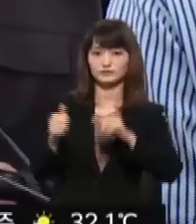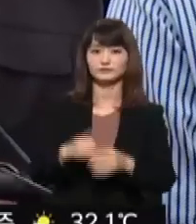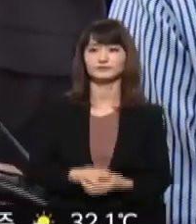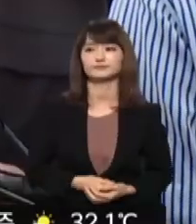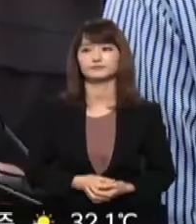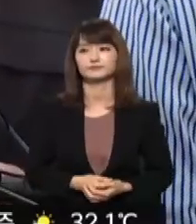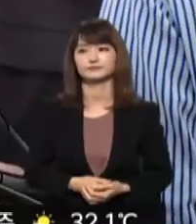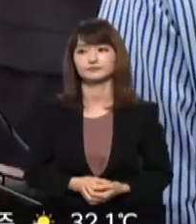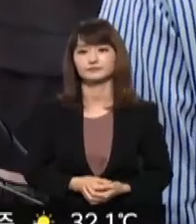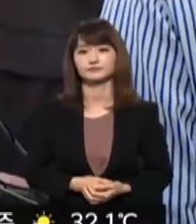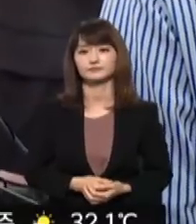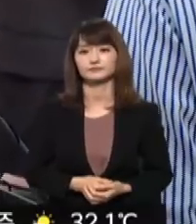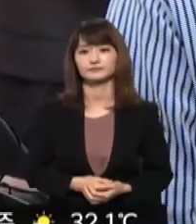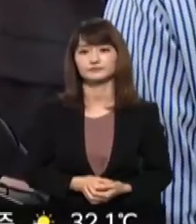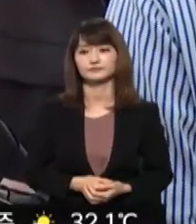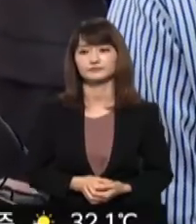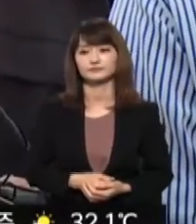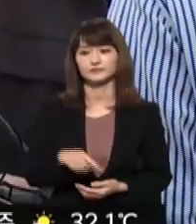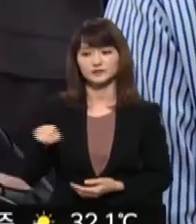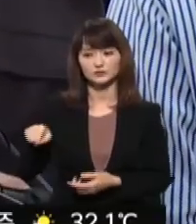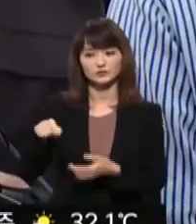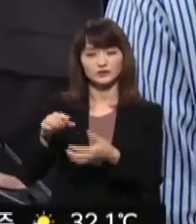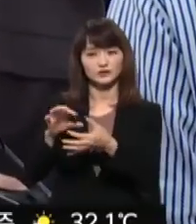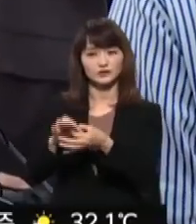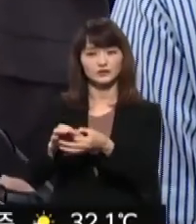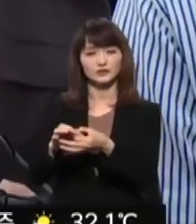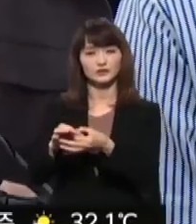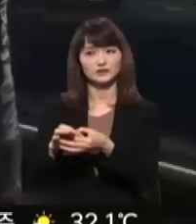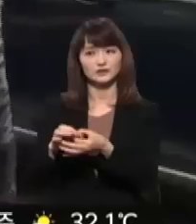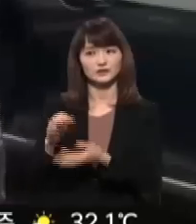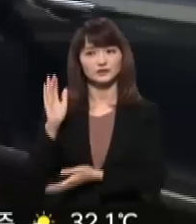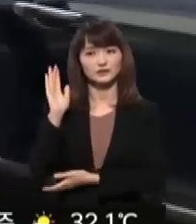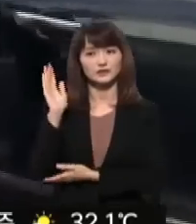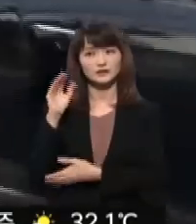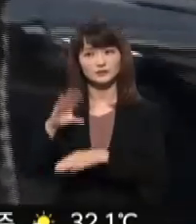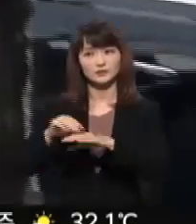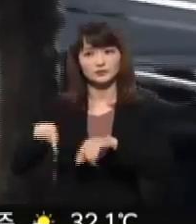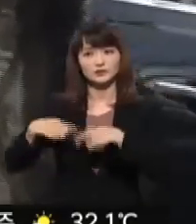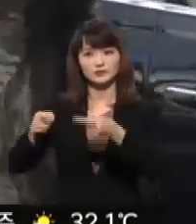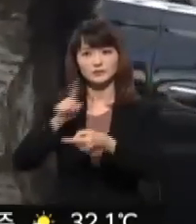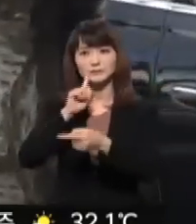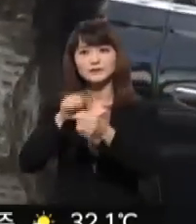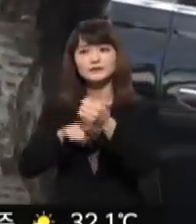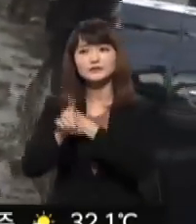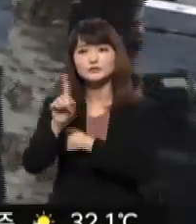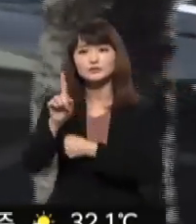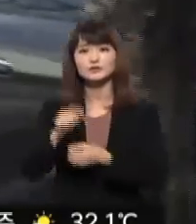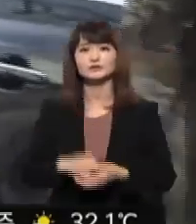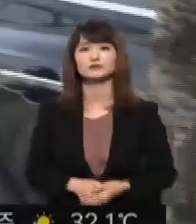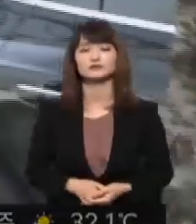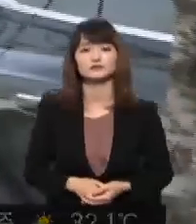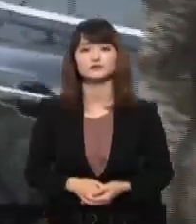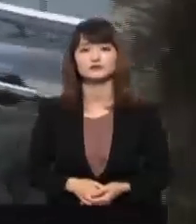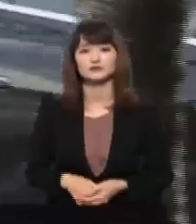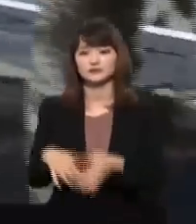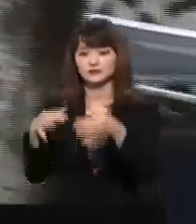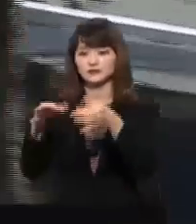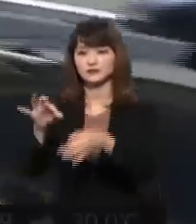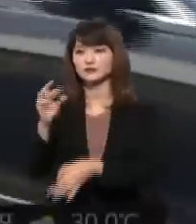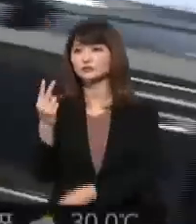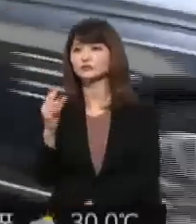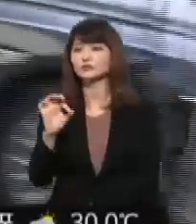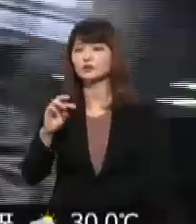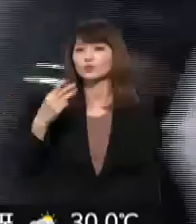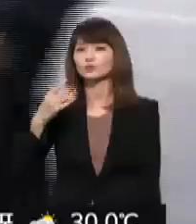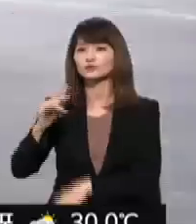이런 얘기까지 굳이 방송을 살 이유가 뭐였을까 싶어요 우선 앞에서 앞에 질문이